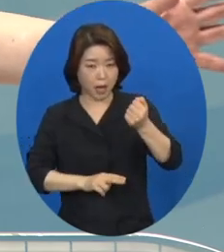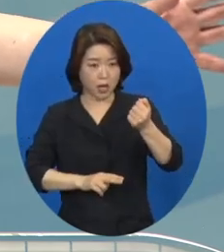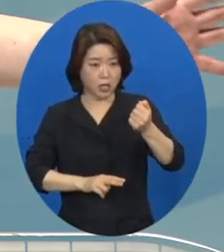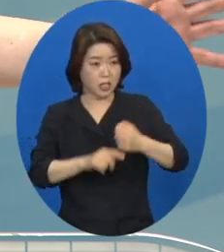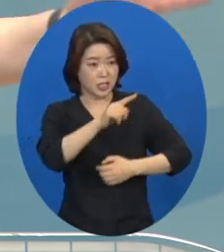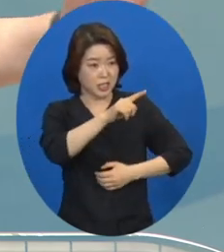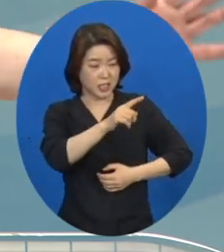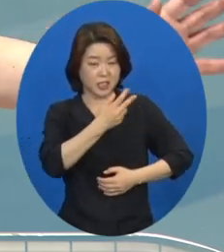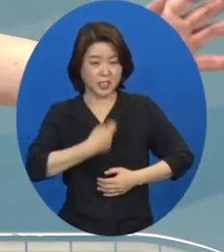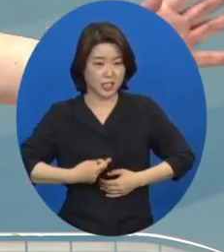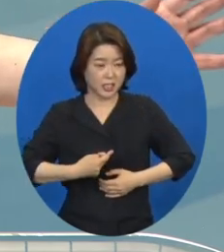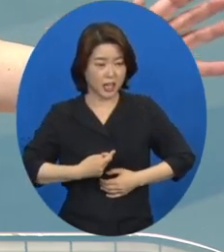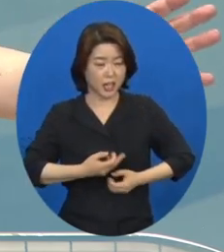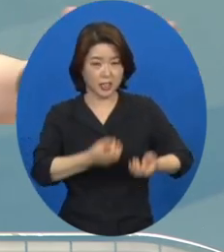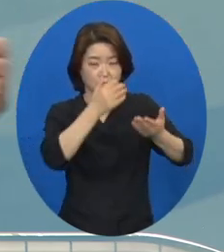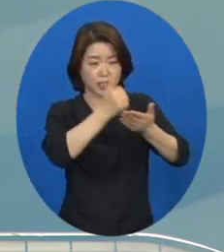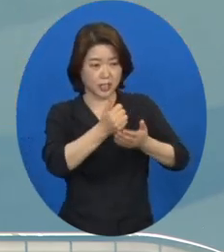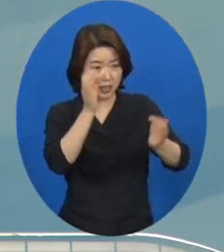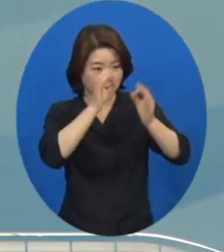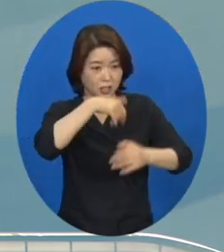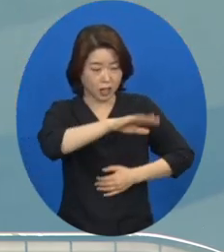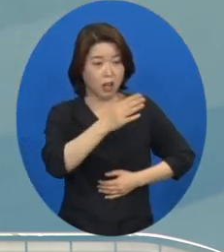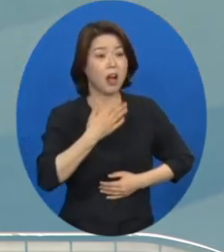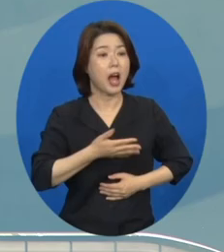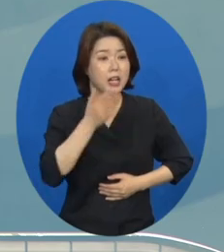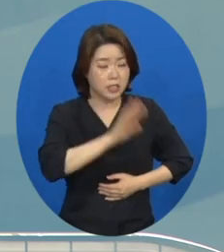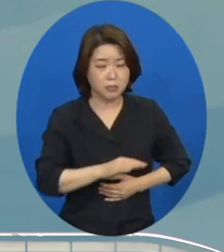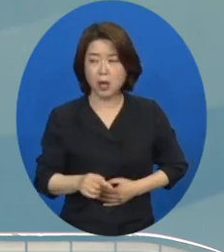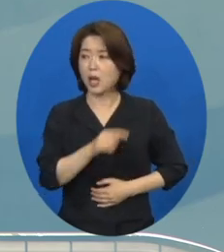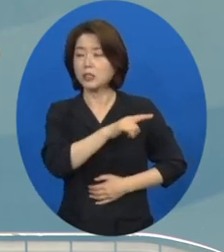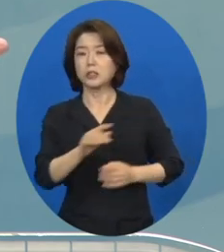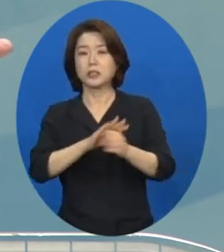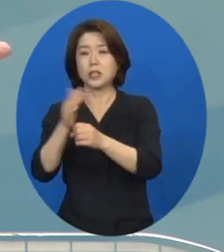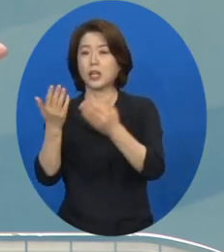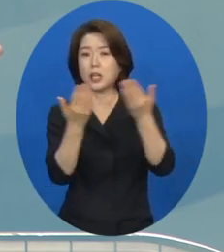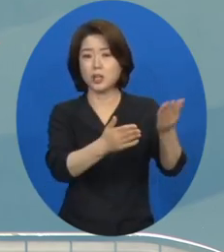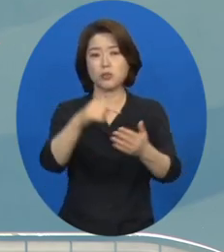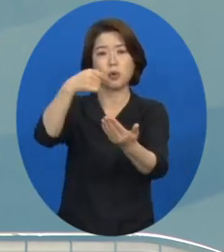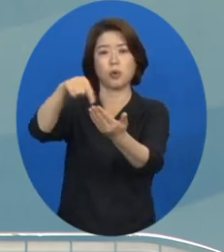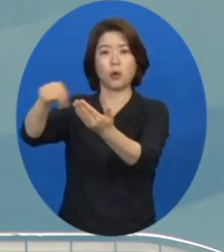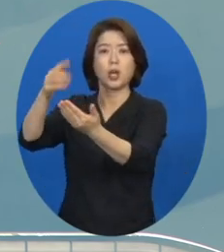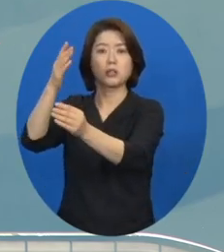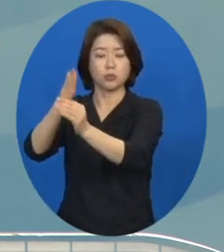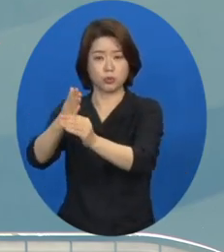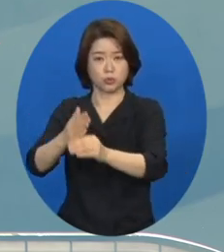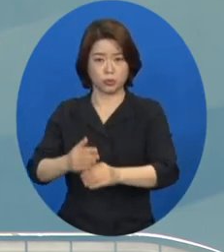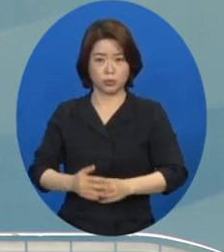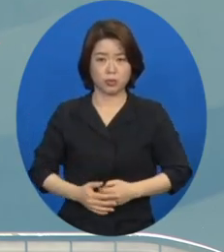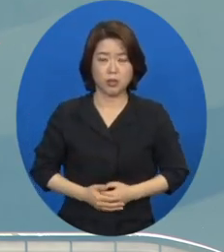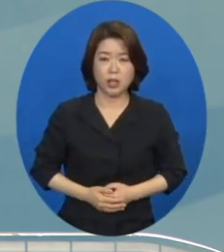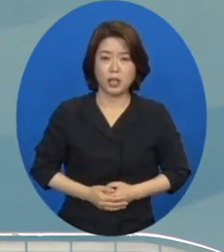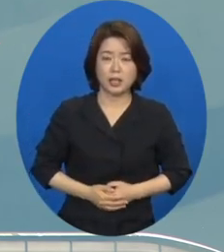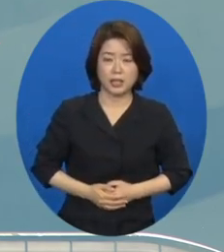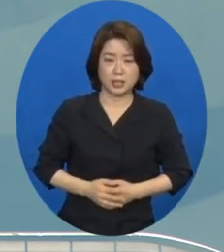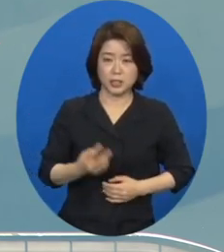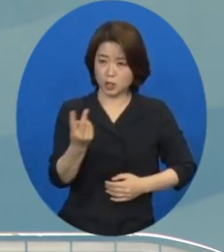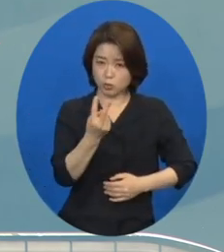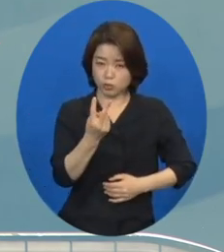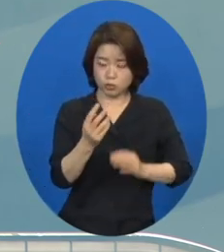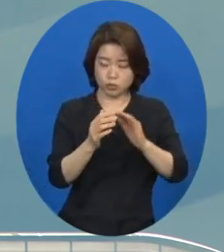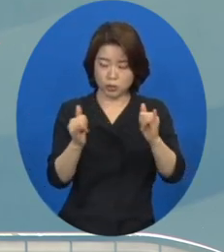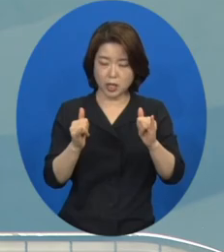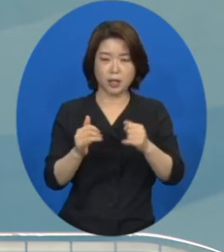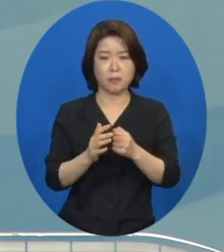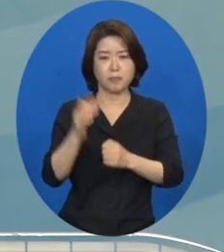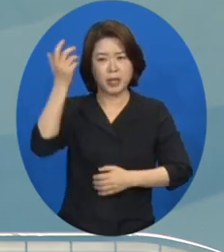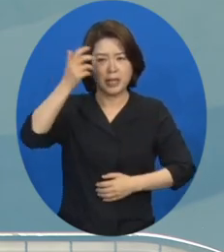제사장을 찾아간 줄 알면서도 사랑하라고 가르쳐요. 영이 그